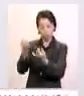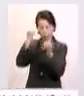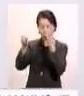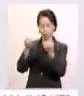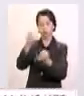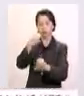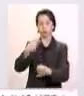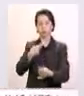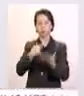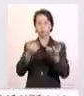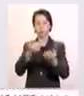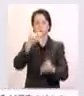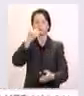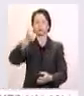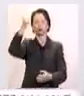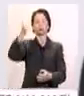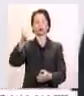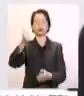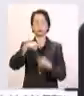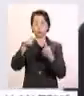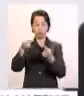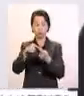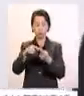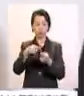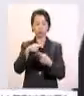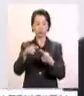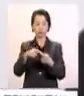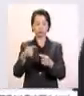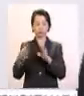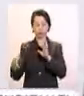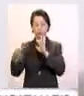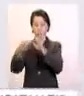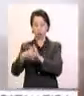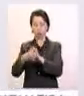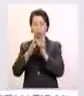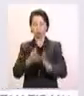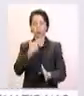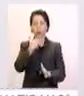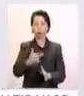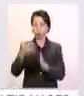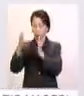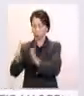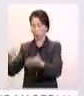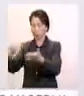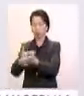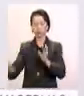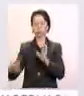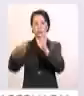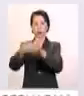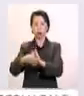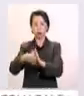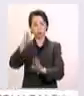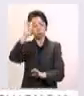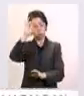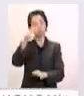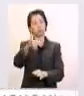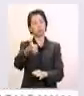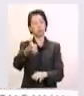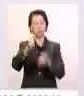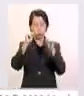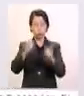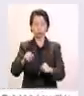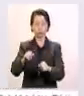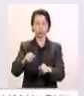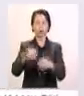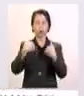sebab kita nakkan yang terbaik. So bila kita bergabung orang lama dengan orang baru, so insyaAllah dia akan